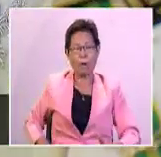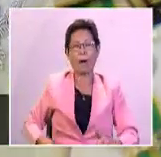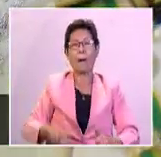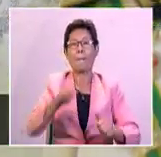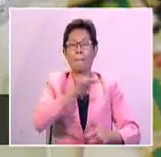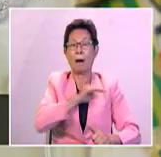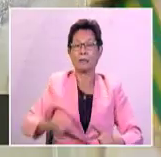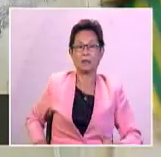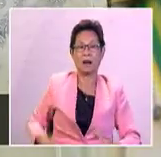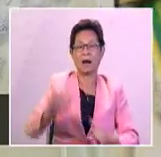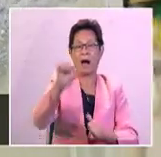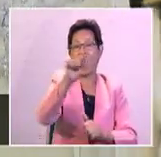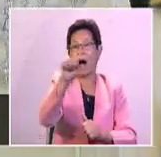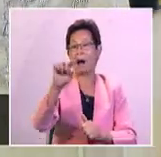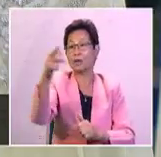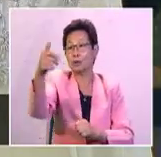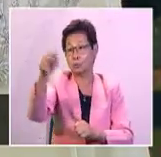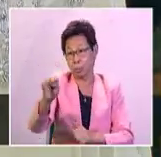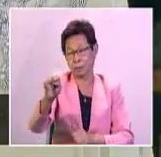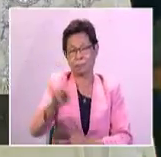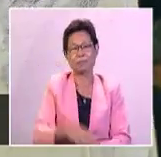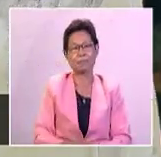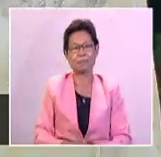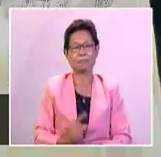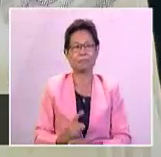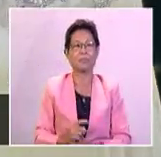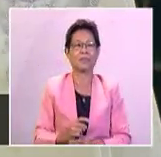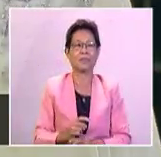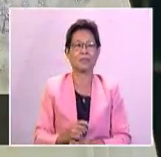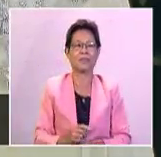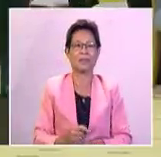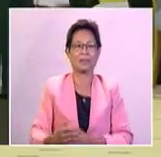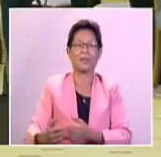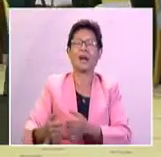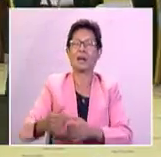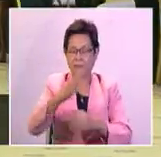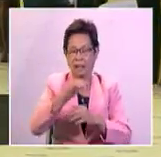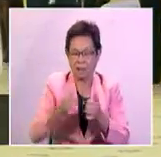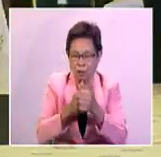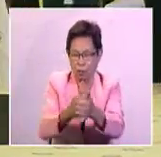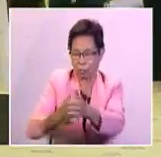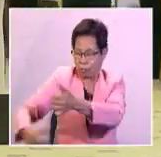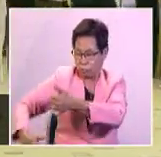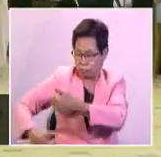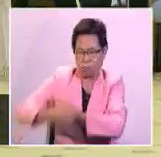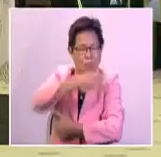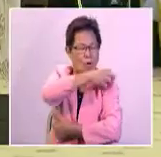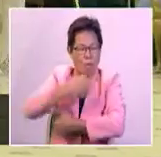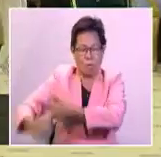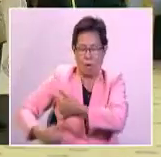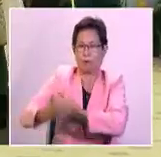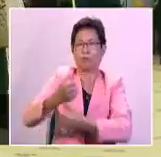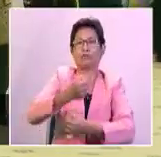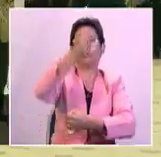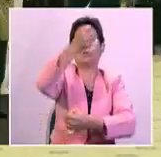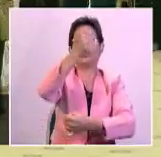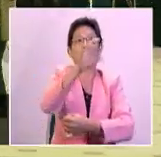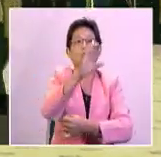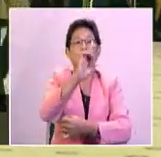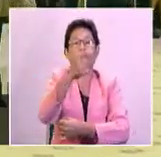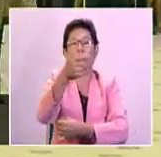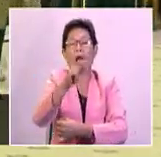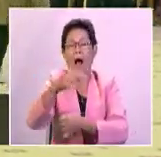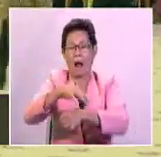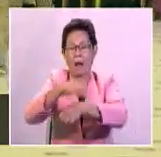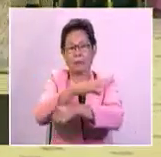Lela Azwan Effendi Zuaira Kifnaini yang diapit Panglima-Panglima yang membawa Cogan Alam dan Cogan